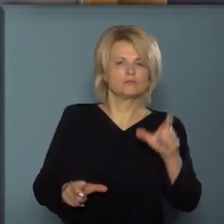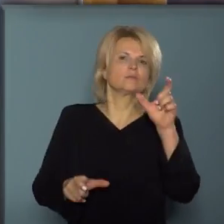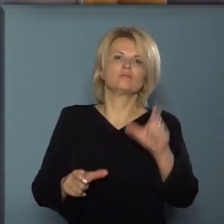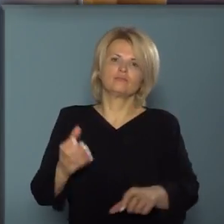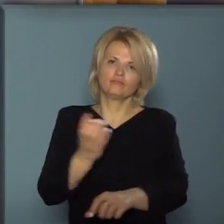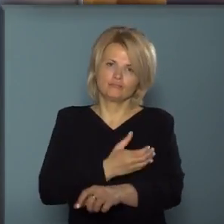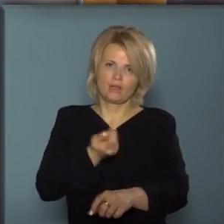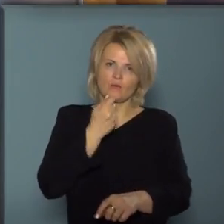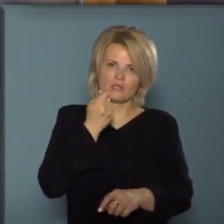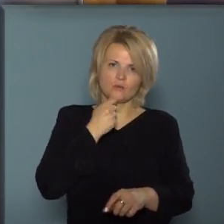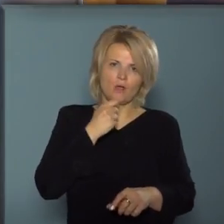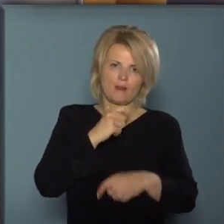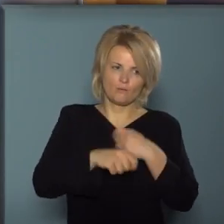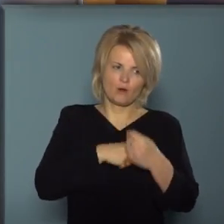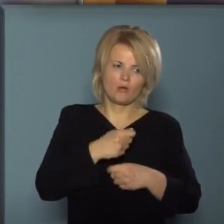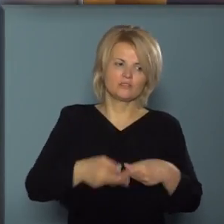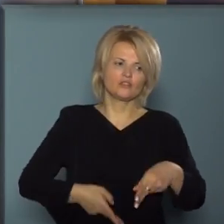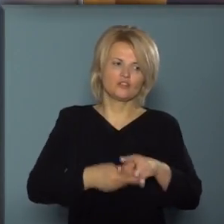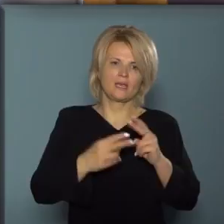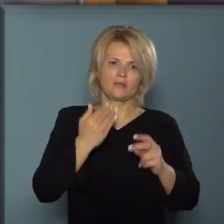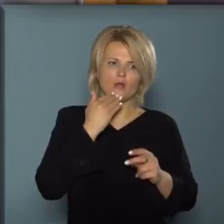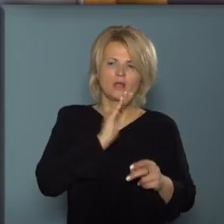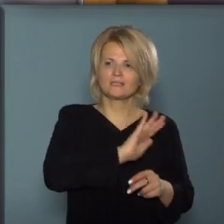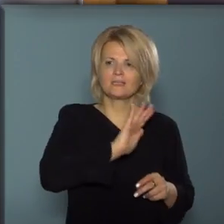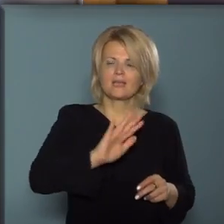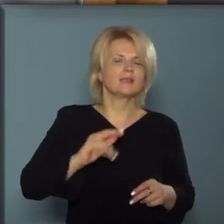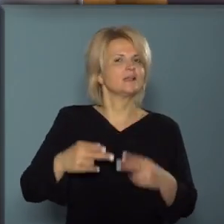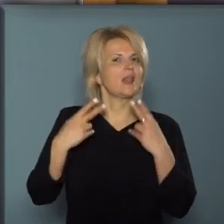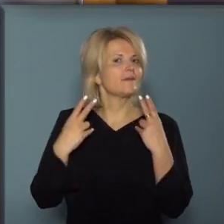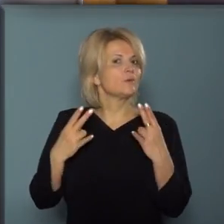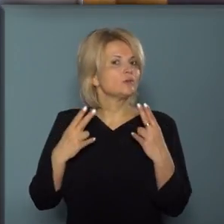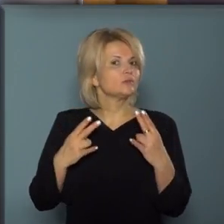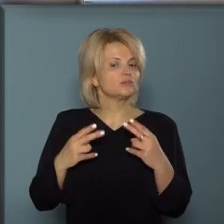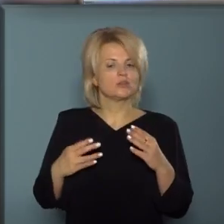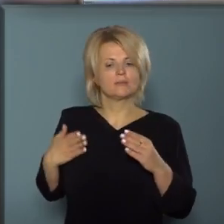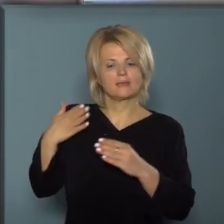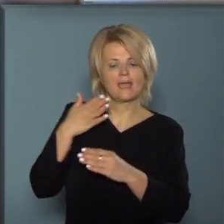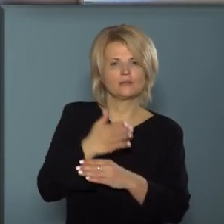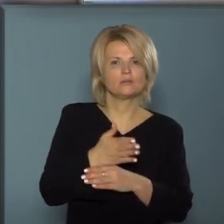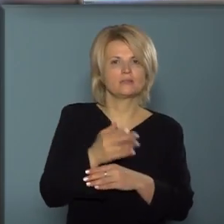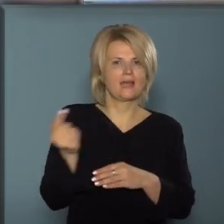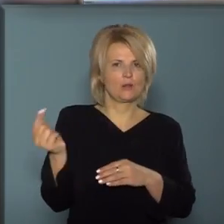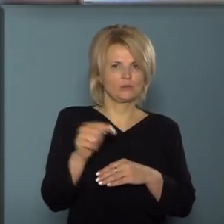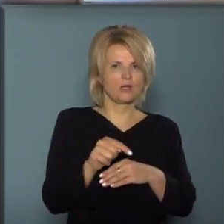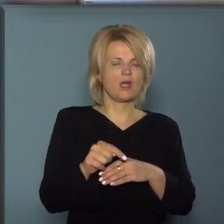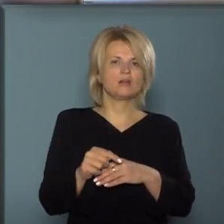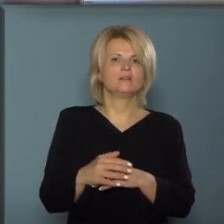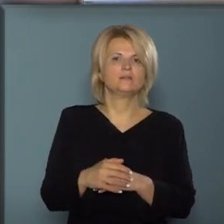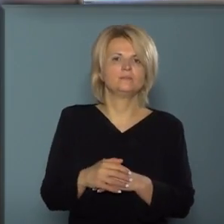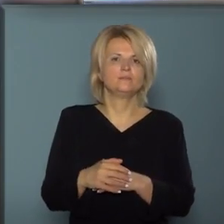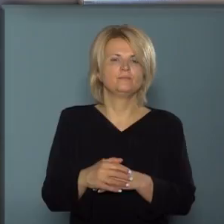nekik segítsél, az a legfontosabb és a legnagyobb dolog, amit lehetett tenni. Eljutottál odáig visszatérve,